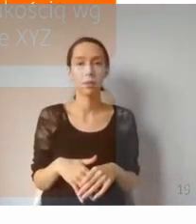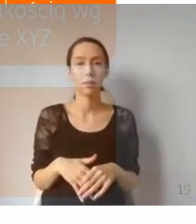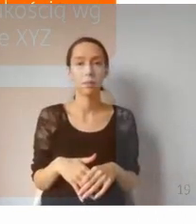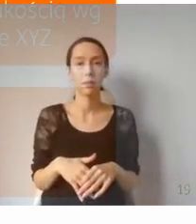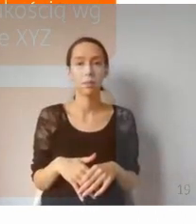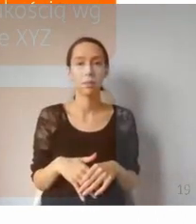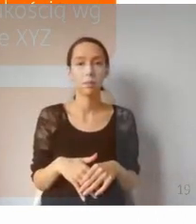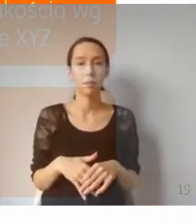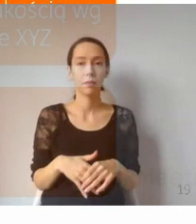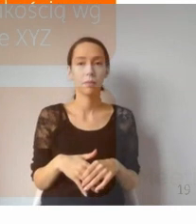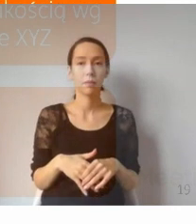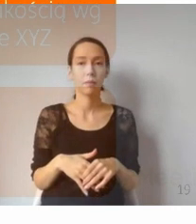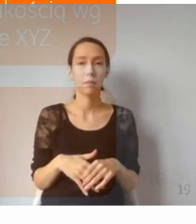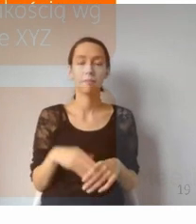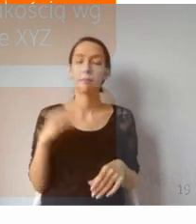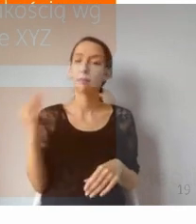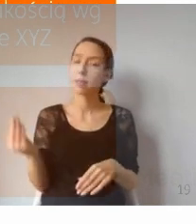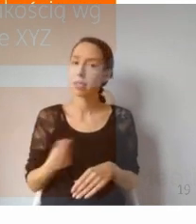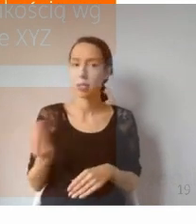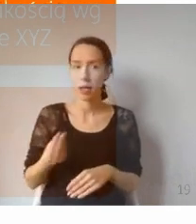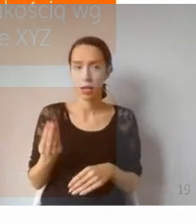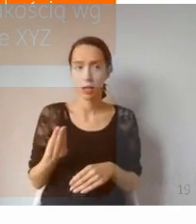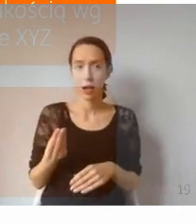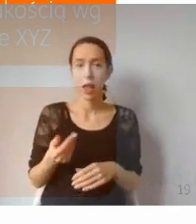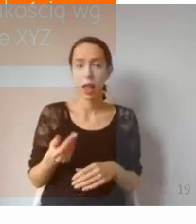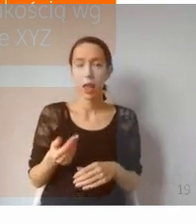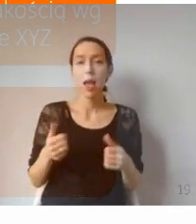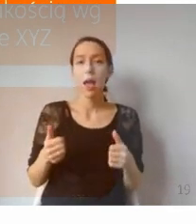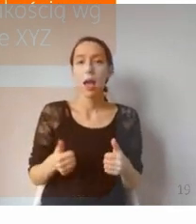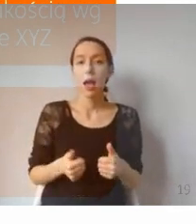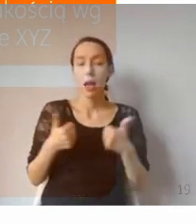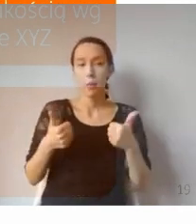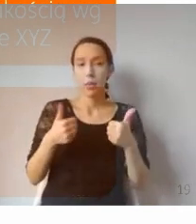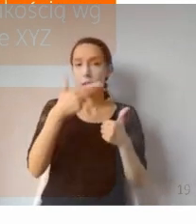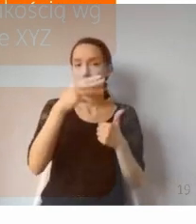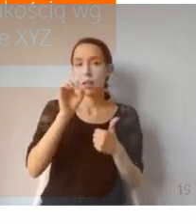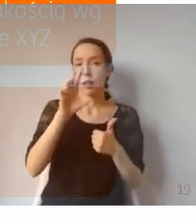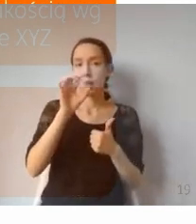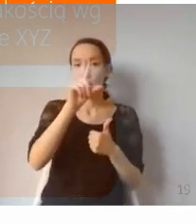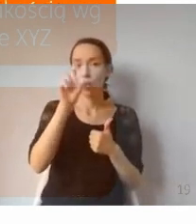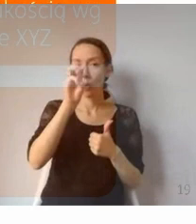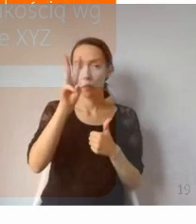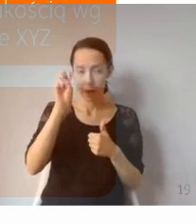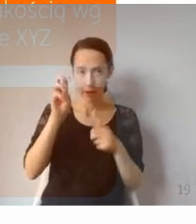Także jeszcze to, do czego was zachęcam, to żeby ten nagłówek był po prostu